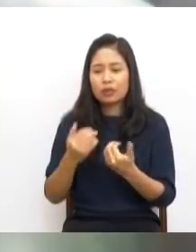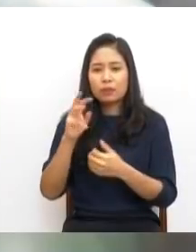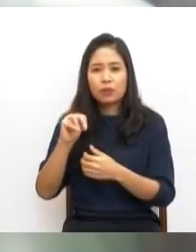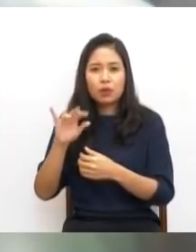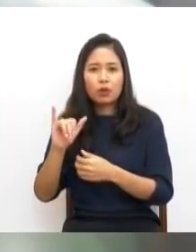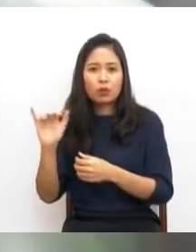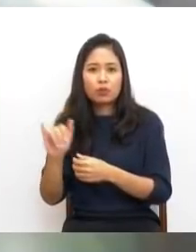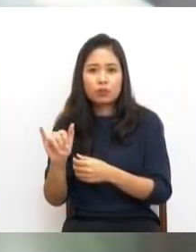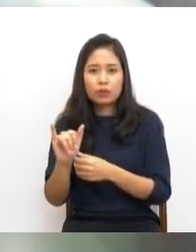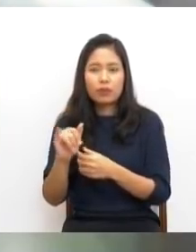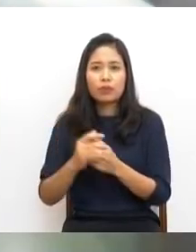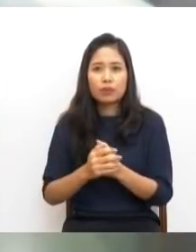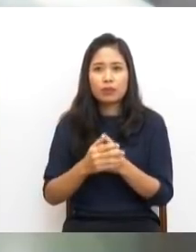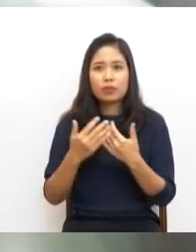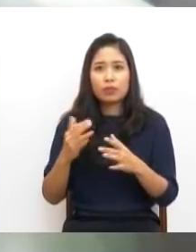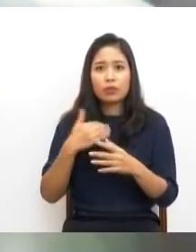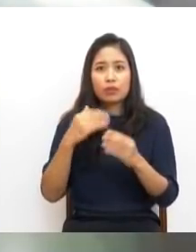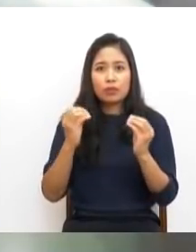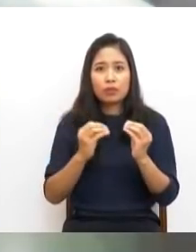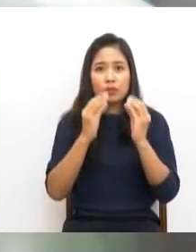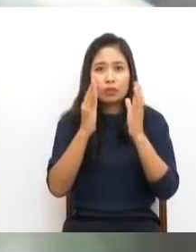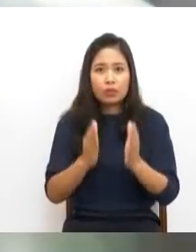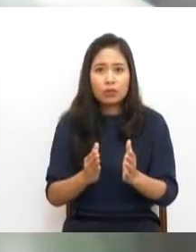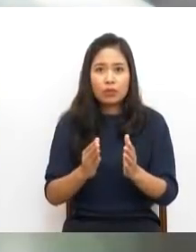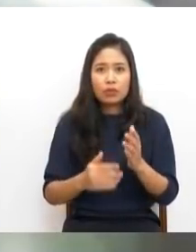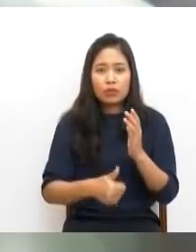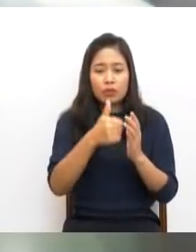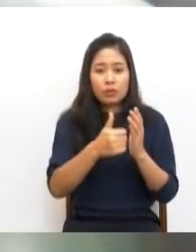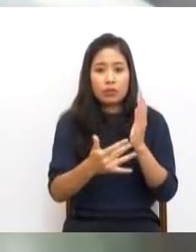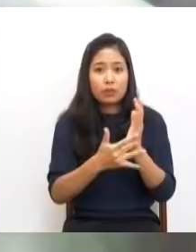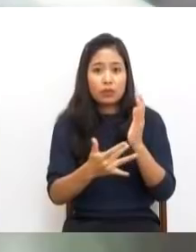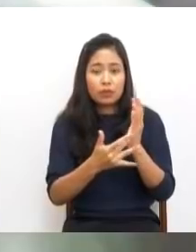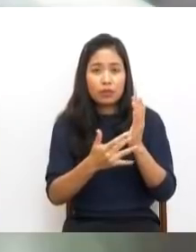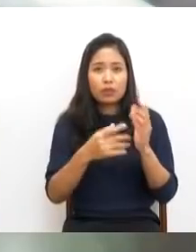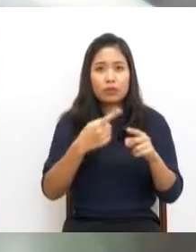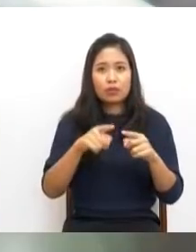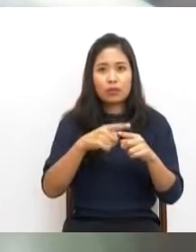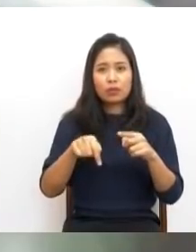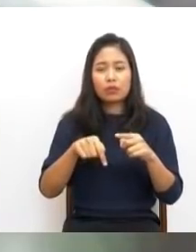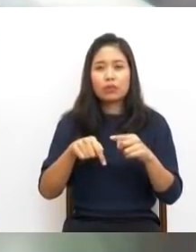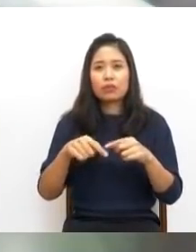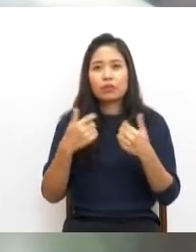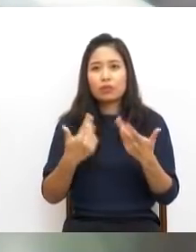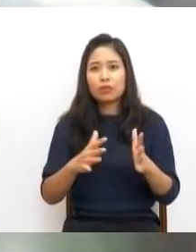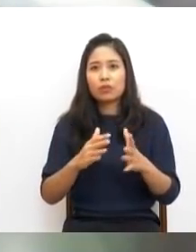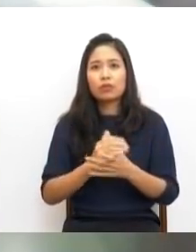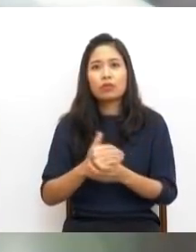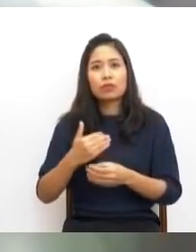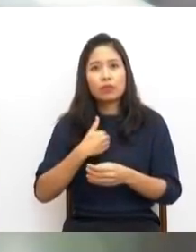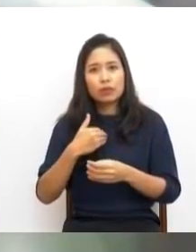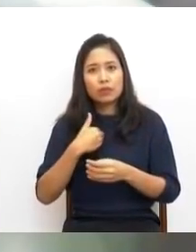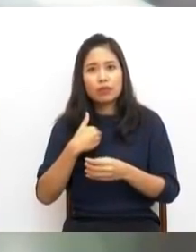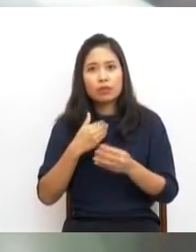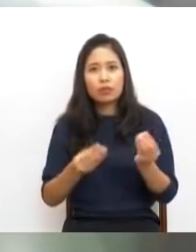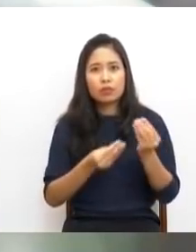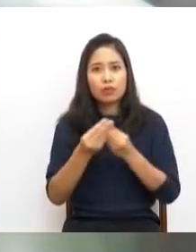ราะหลังจากคุณครูเนี่ยทำคลิปวิดีโอส่งมาแล้วนะคะเรารู้ได้ไงว่าผลตอบรับเนี่ยว่ามันดีเรามีการแบบว่ามี